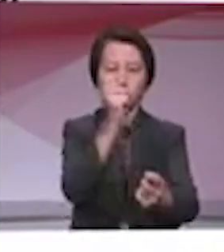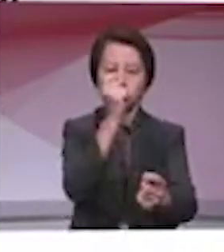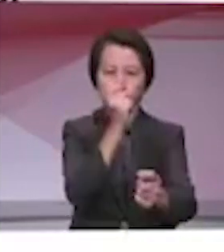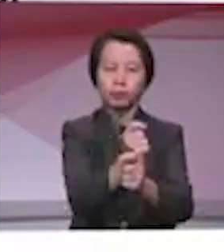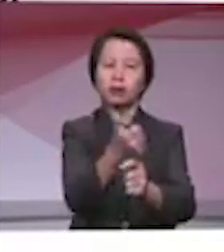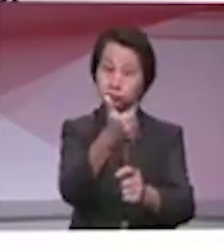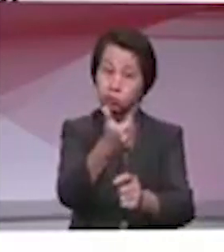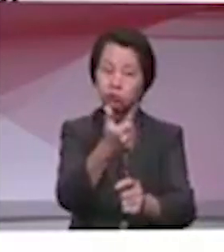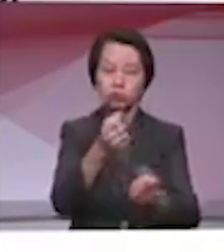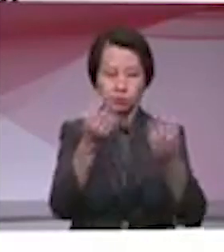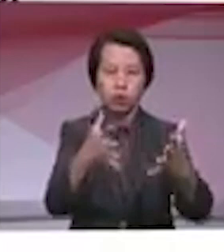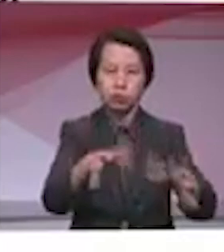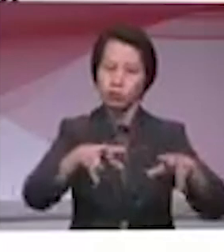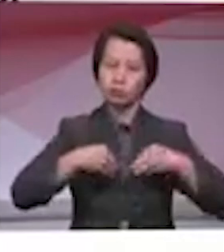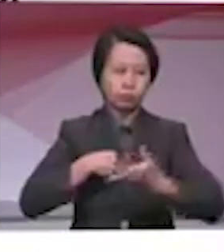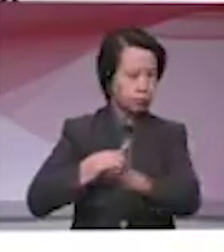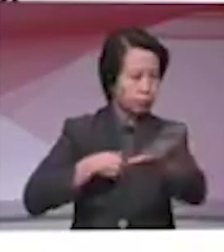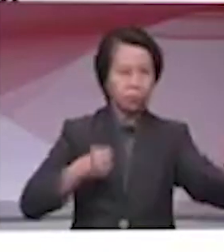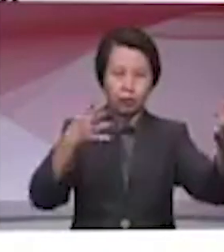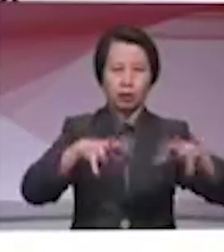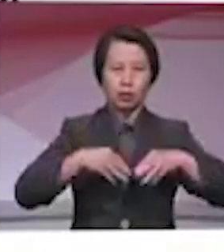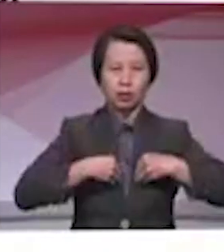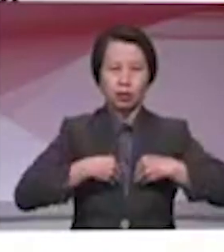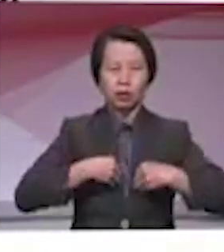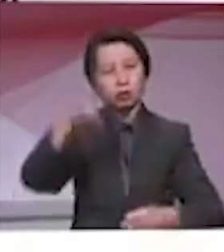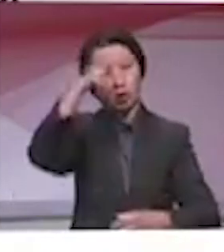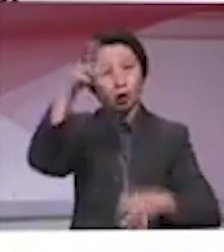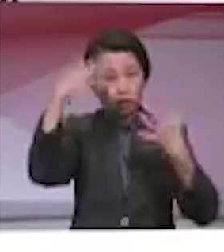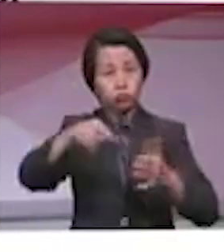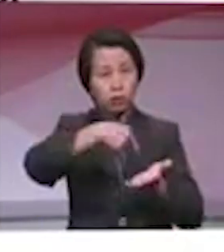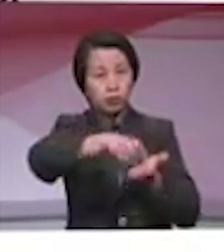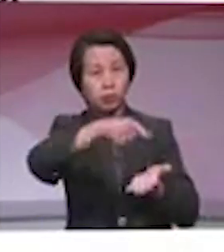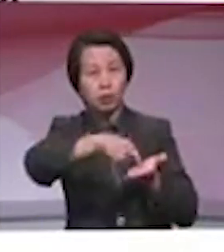kepada ramai penerima. Kerajaan telah pun membelanjakan